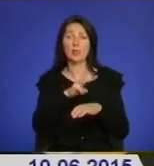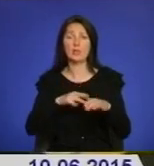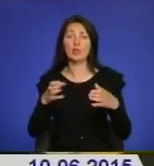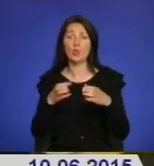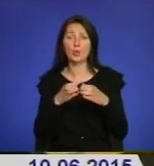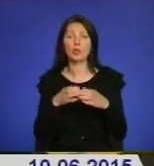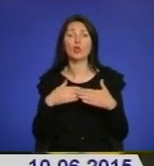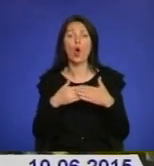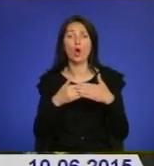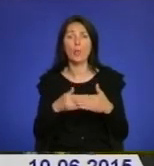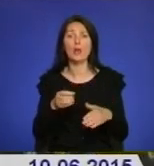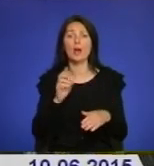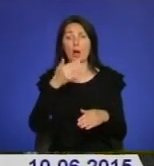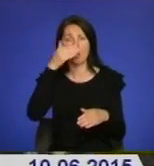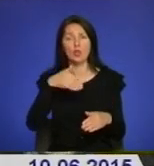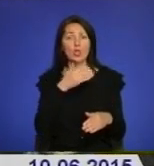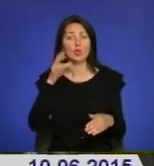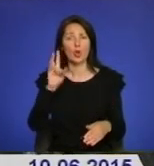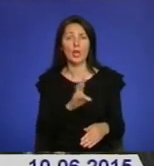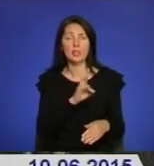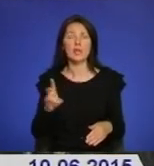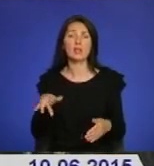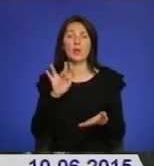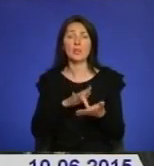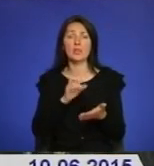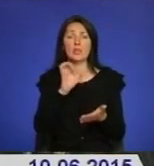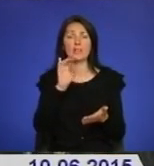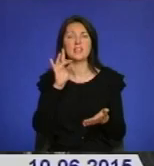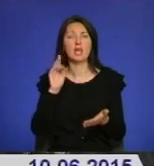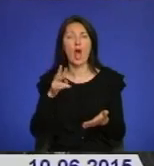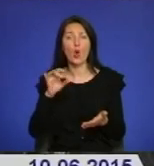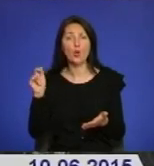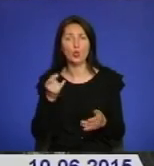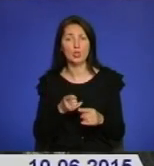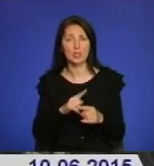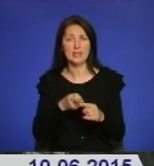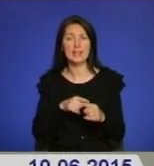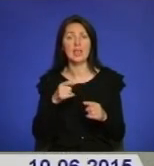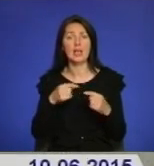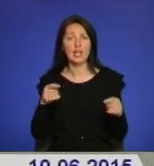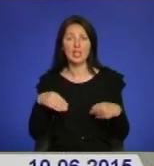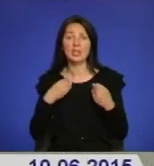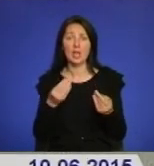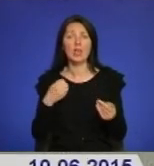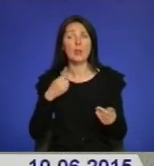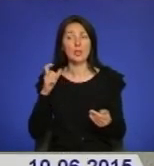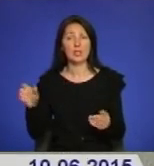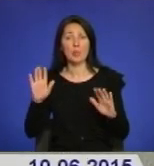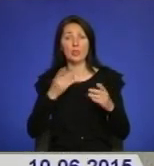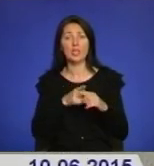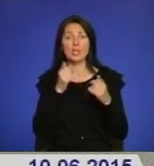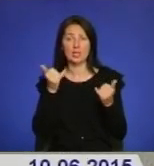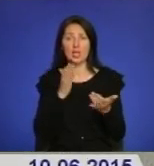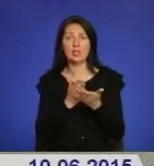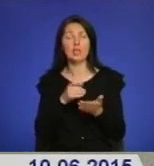католицької церкви американського містечка Сіракюз. Ці необхідні речі вручили бійцям. Події, які зараз відбуваються в Україні, не